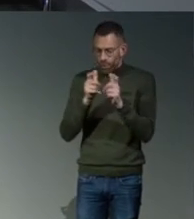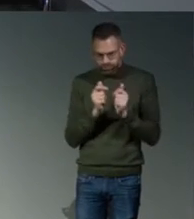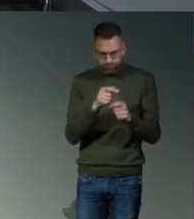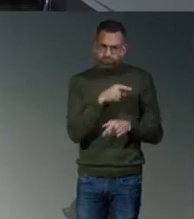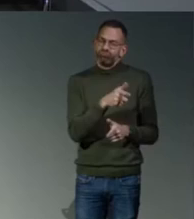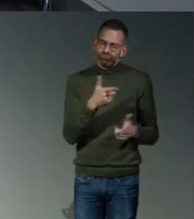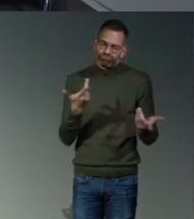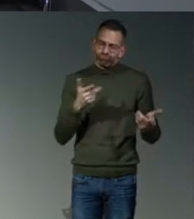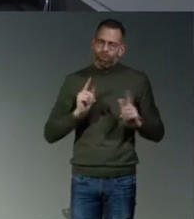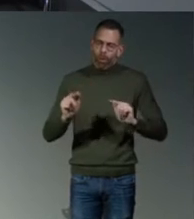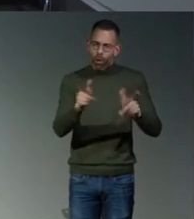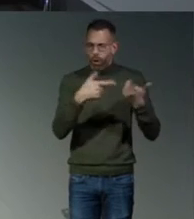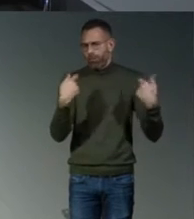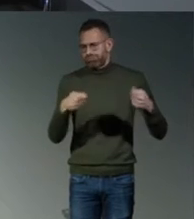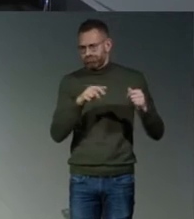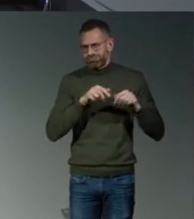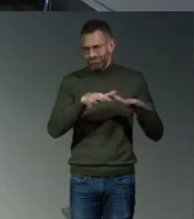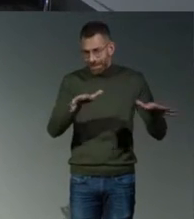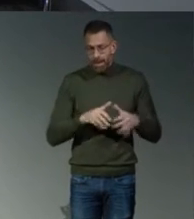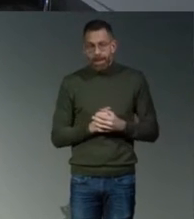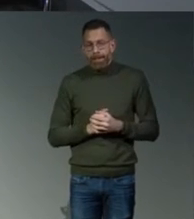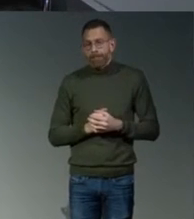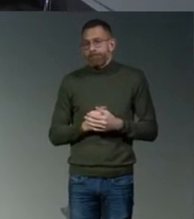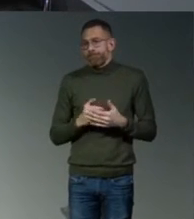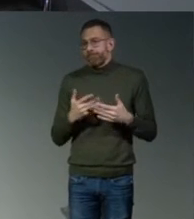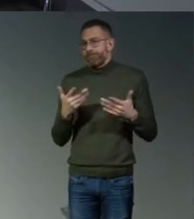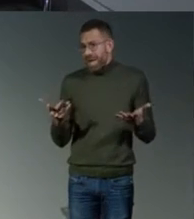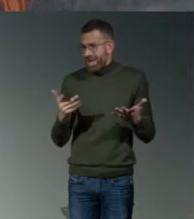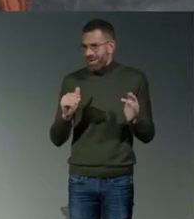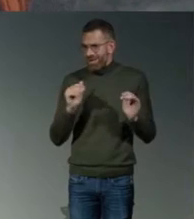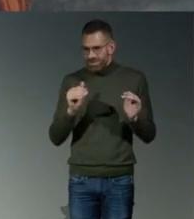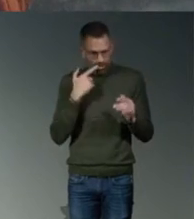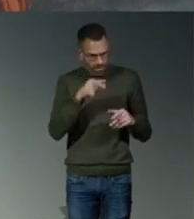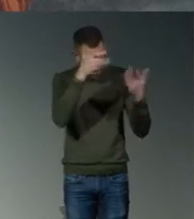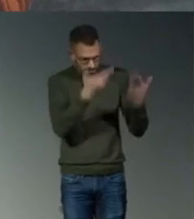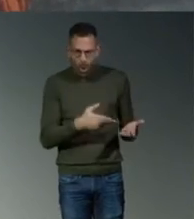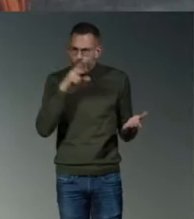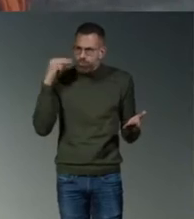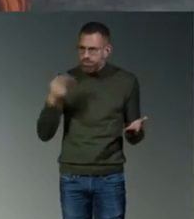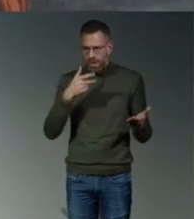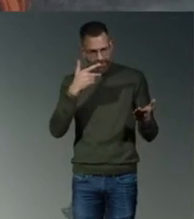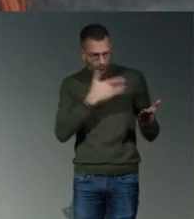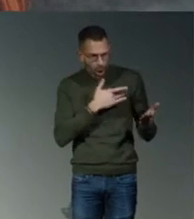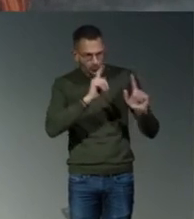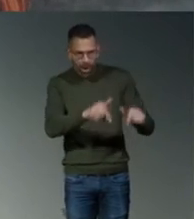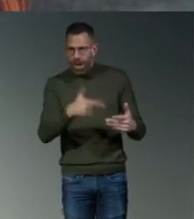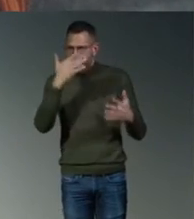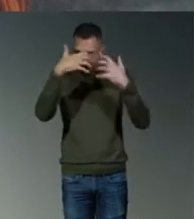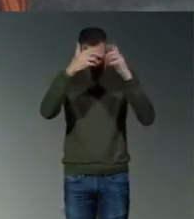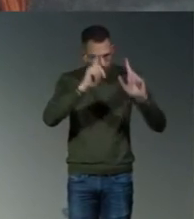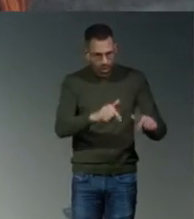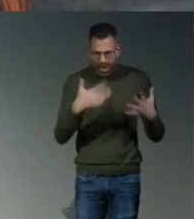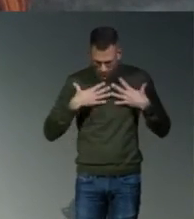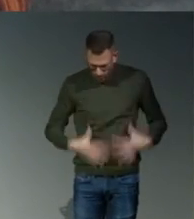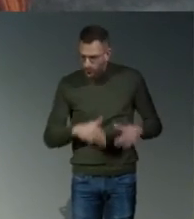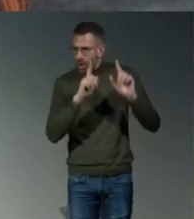beaucoup, mais il n'empêche que c'est une humanité, un cerveau, un cœur, enfin un corps, tout ce qu'on veut. Et